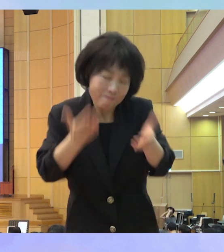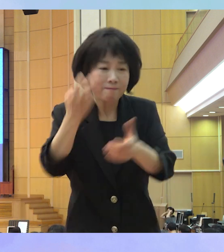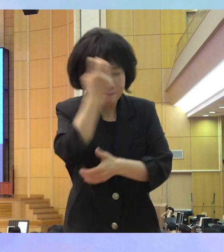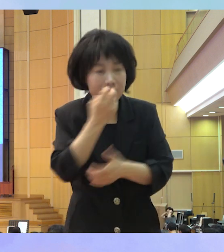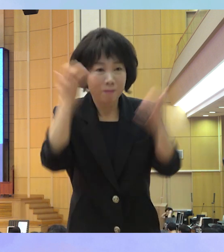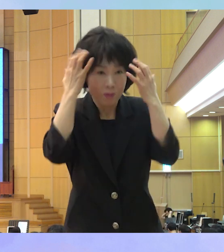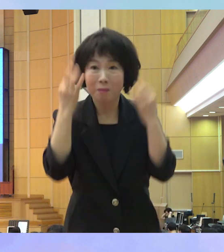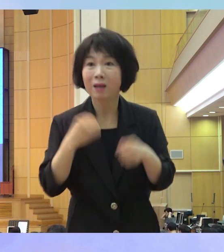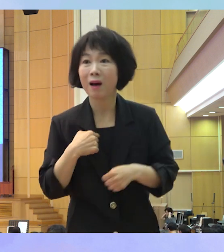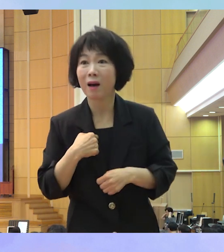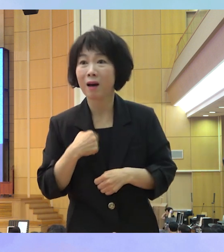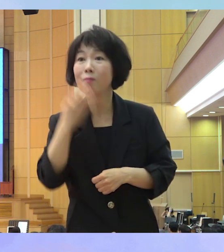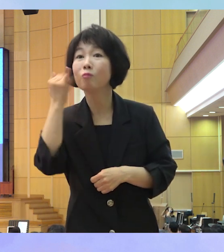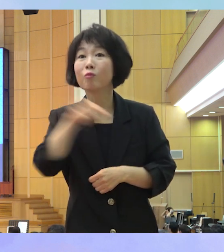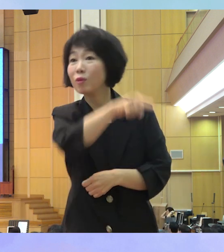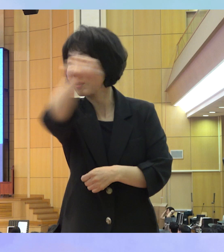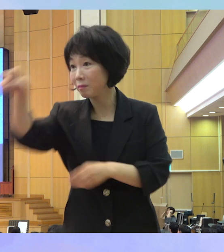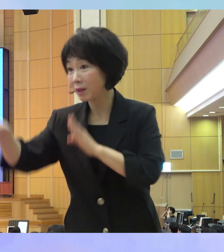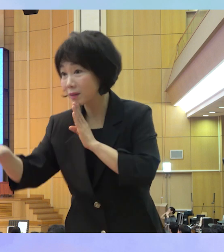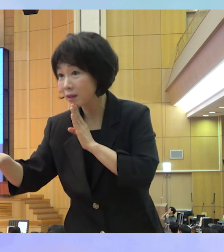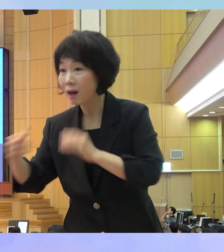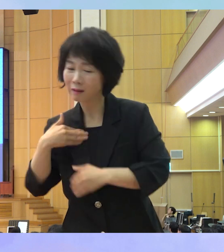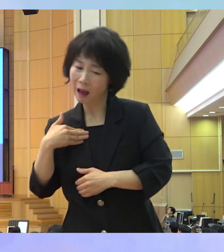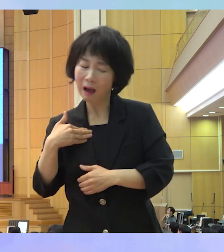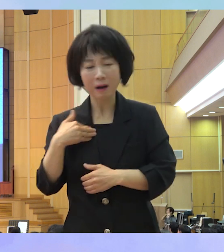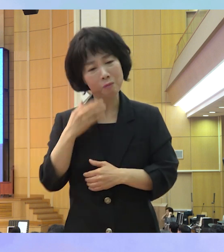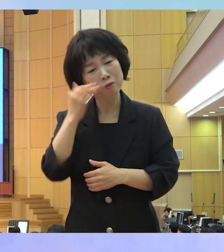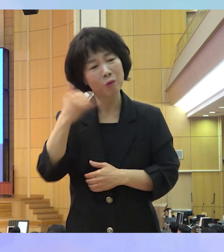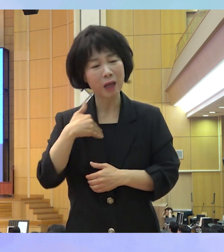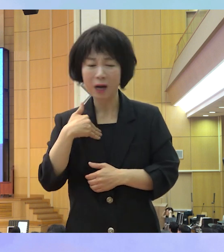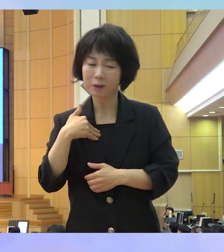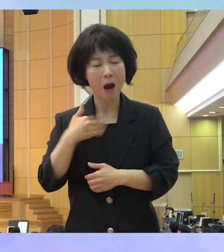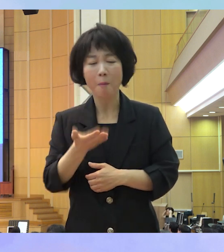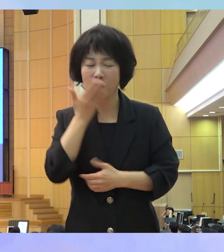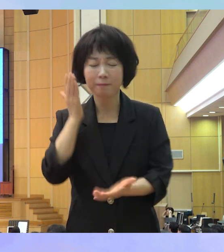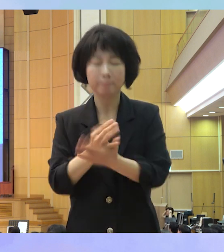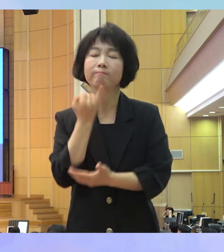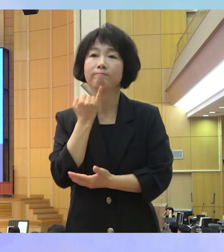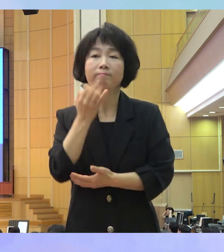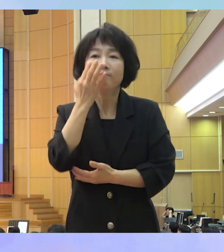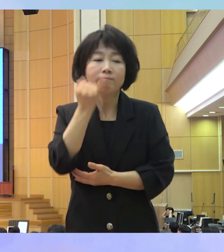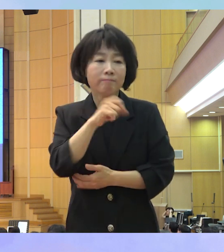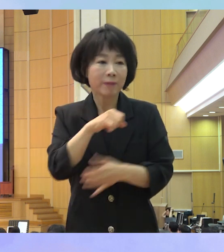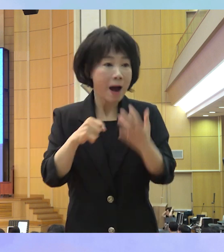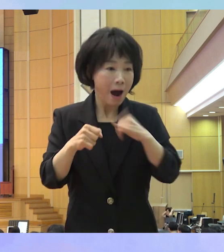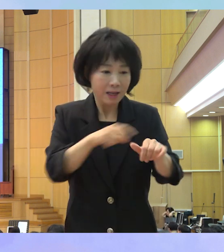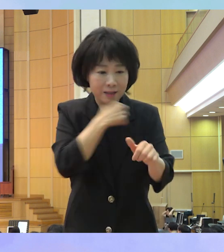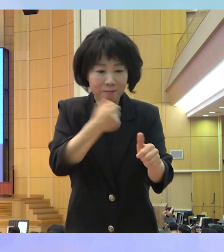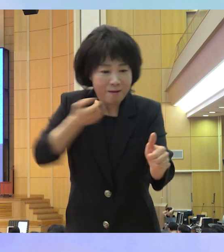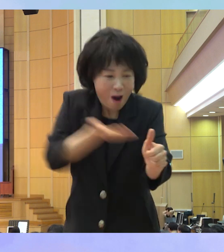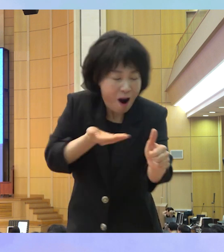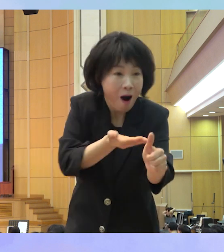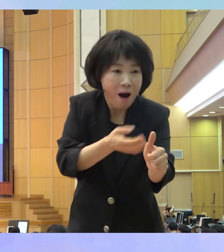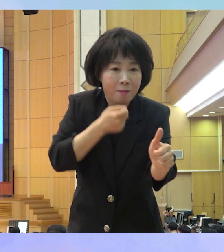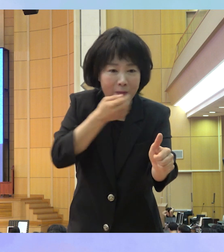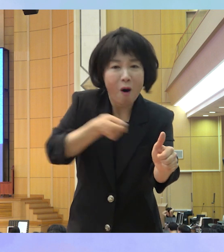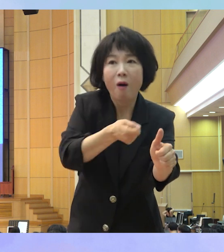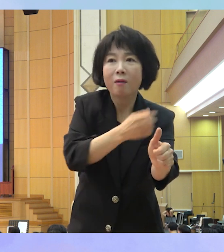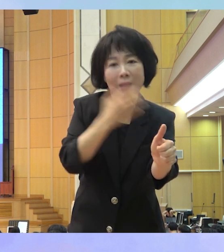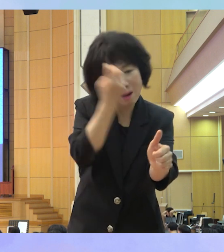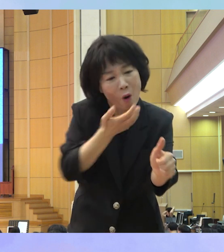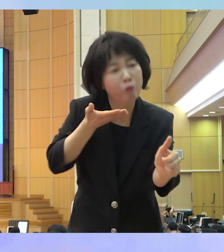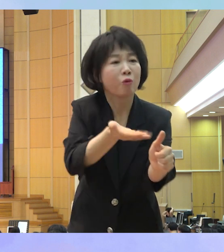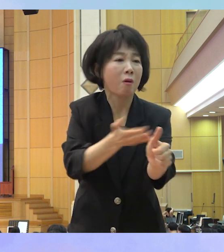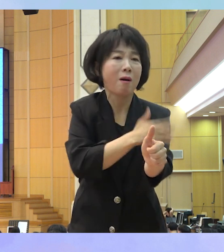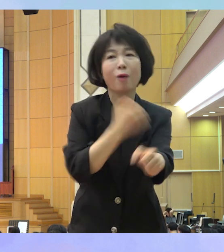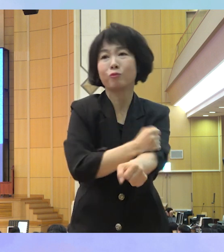바라고, 자녀를 나는 못 돼도 되고, 나는 안 먹어도 되고, 나는 좀 덜 좋아도